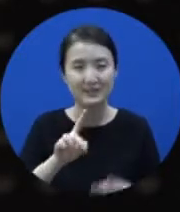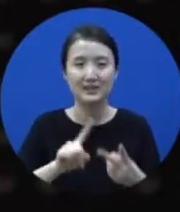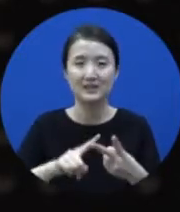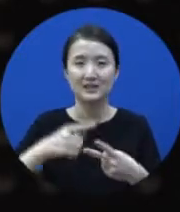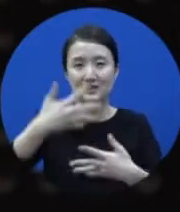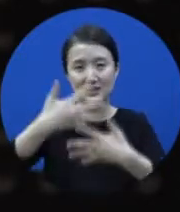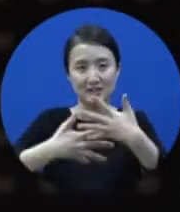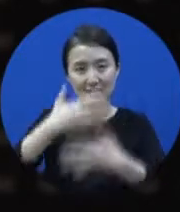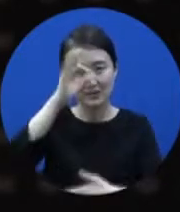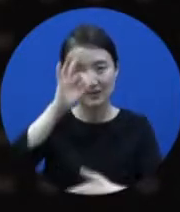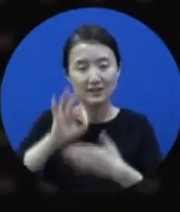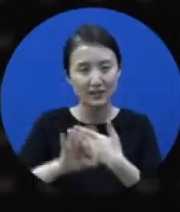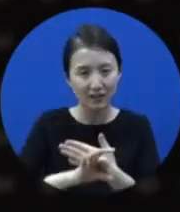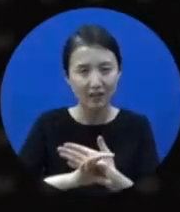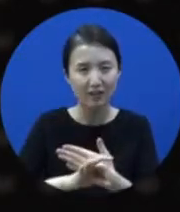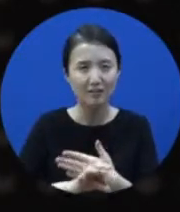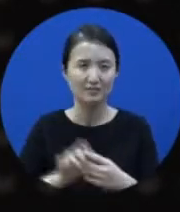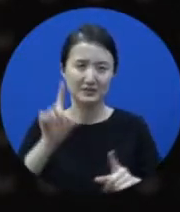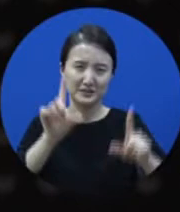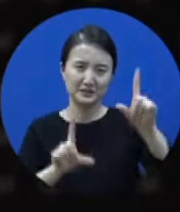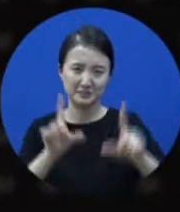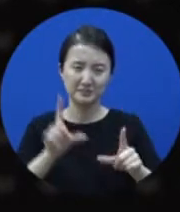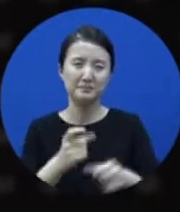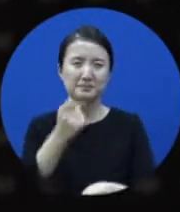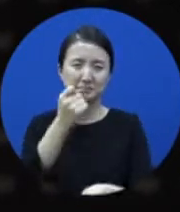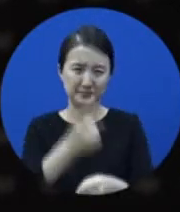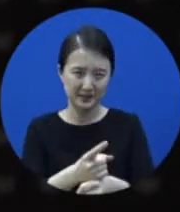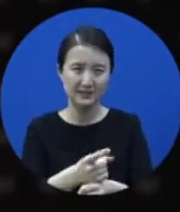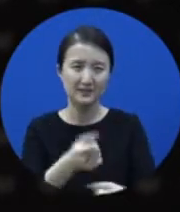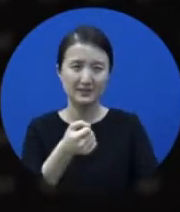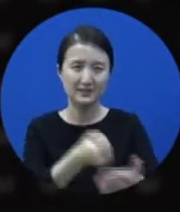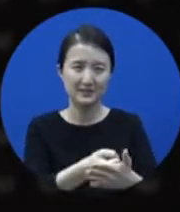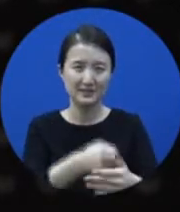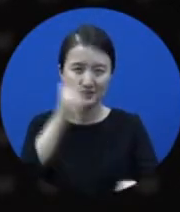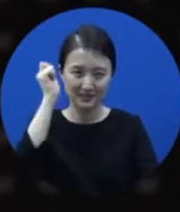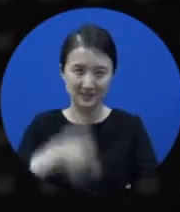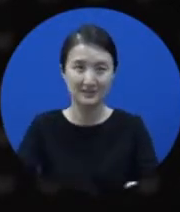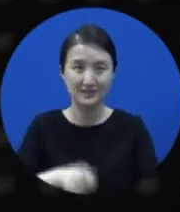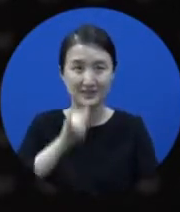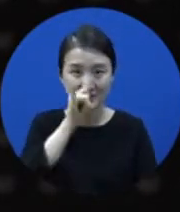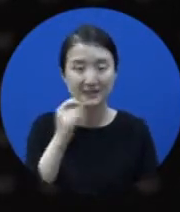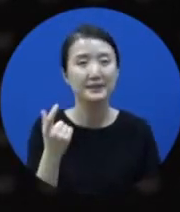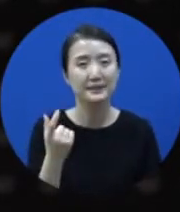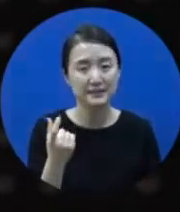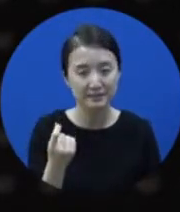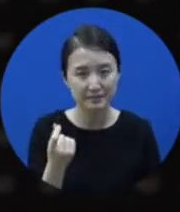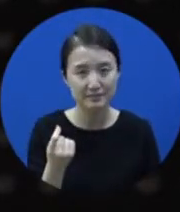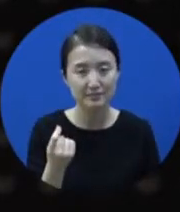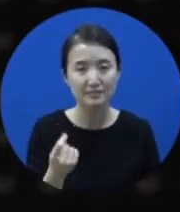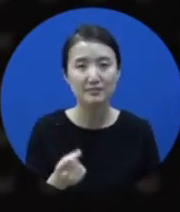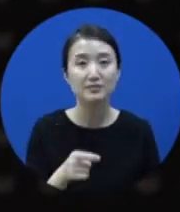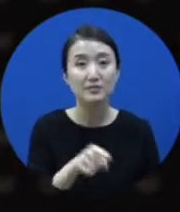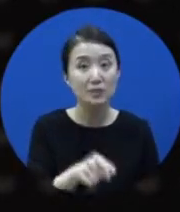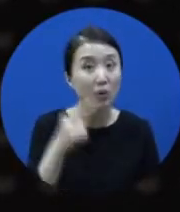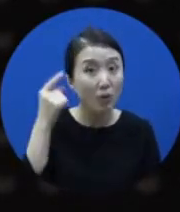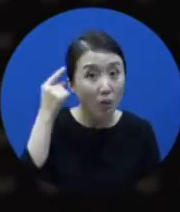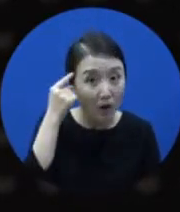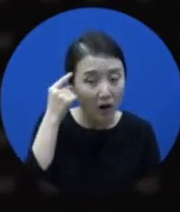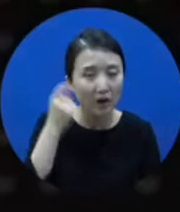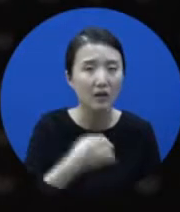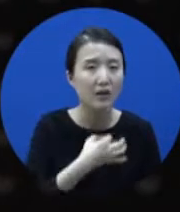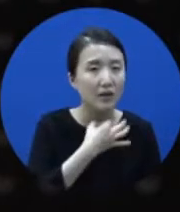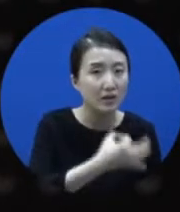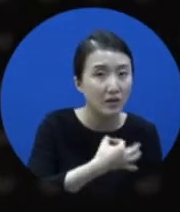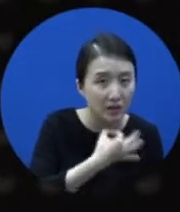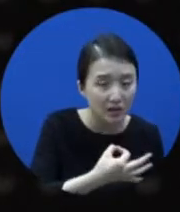자, 그렇기 때문에 그렇게 말투를 하는 거죠. 자, 뭐냐면 그 사람의 목소리가 그 사람의 정체성을 나타내는